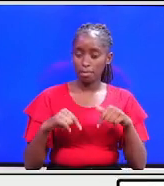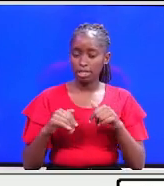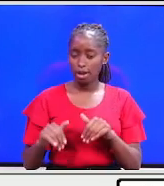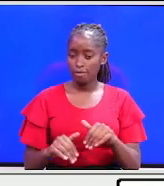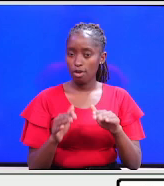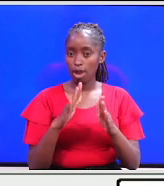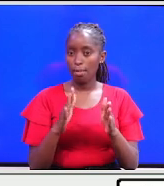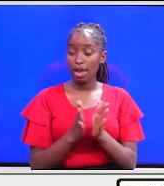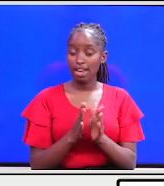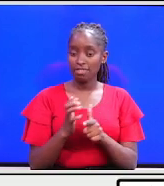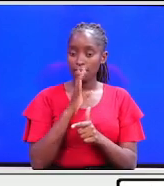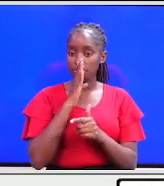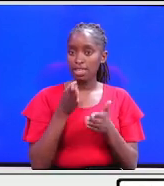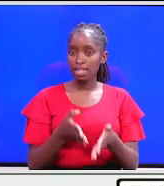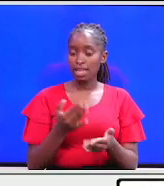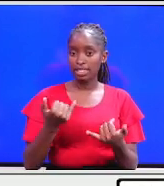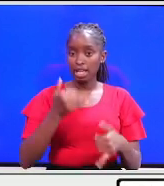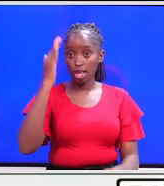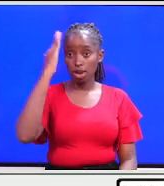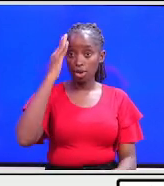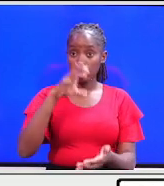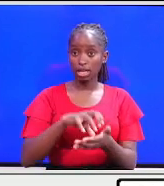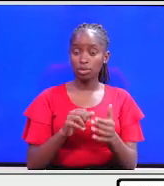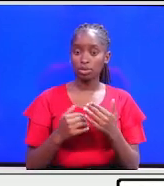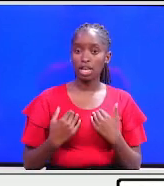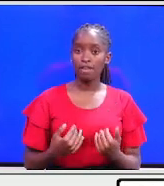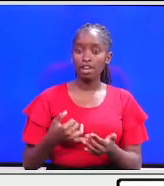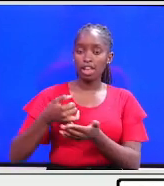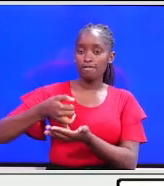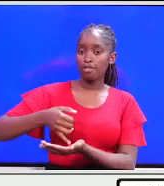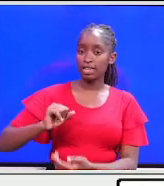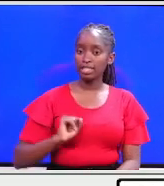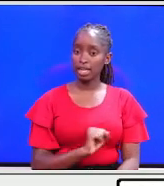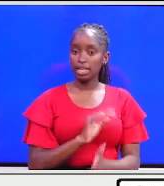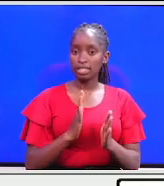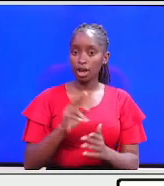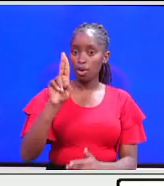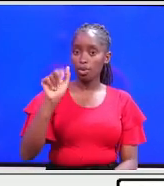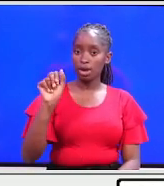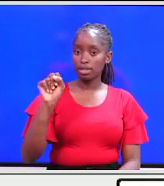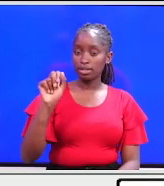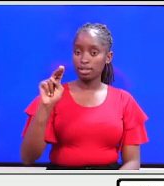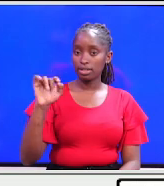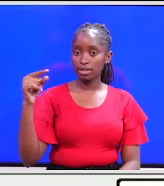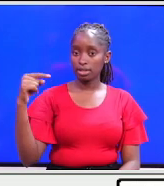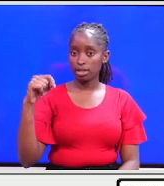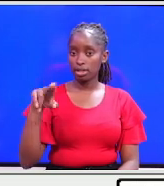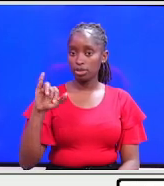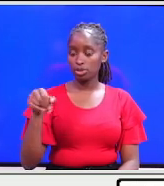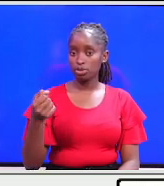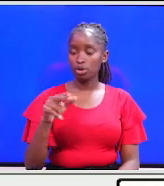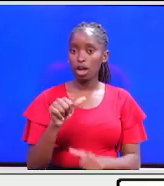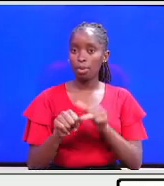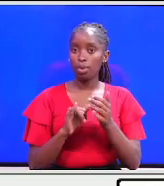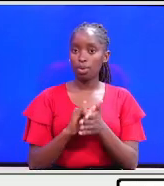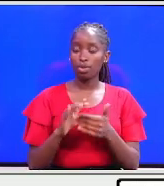Tutakuwa hapa pia kujua kuhusiana na kesi inayomkabili seneta wa Uasin Gishu Jackson Amandago kuhusiana na sakata ya ufadhili wa